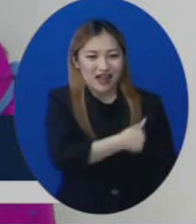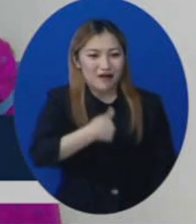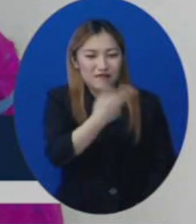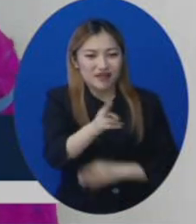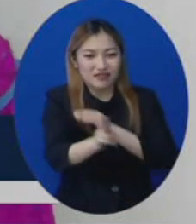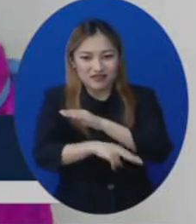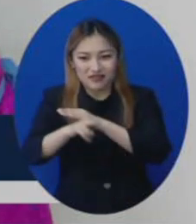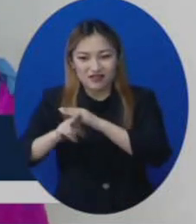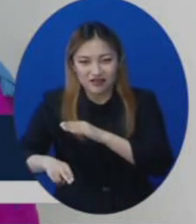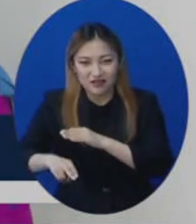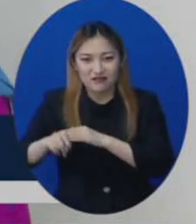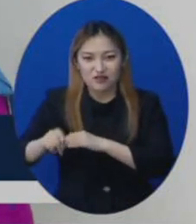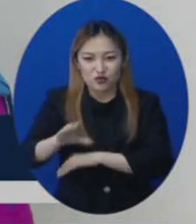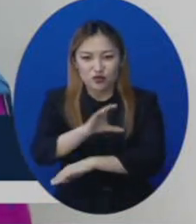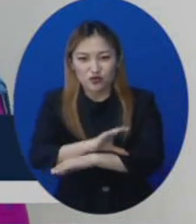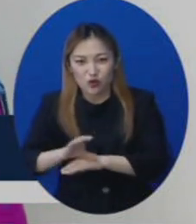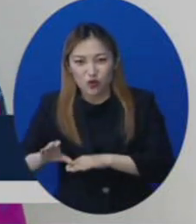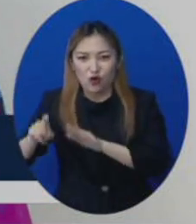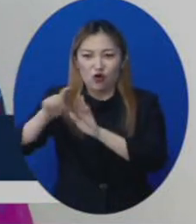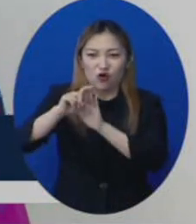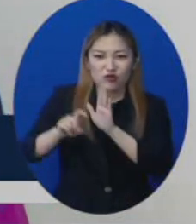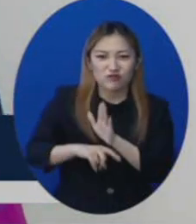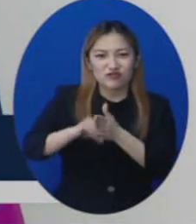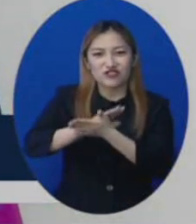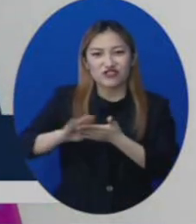цаашдаа сургалтын нэмэлт одоо тийм төлөвийг